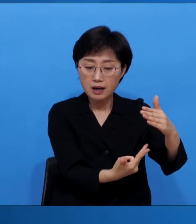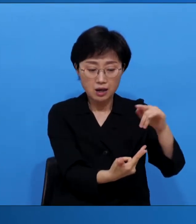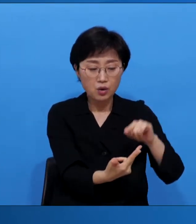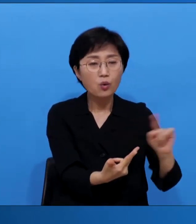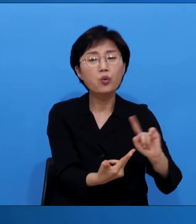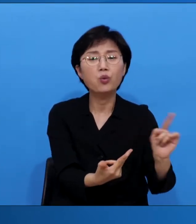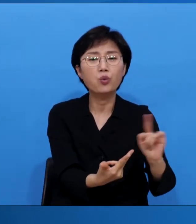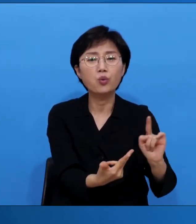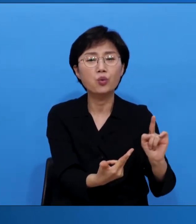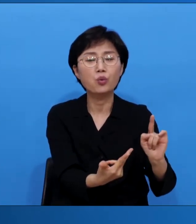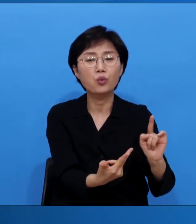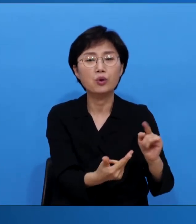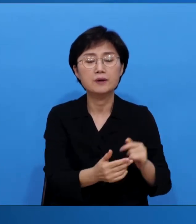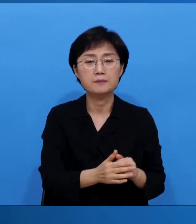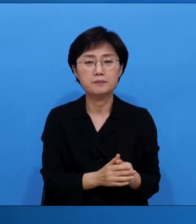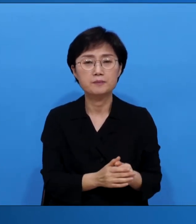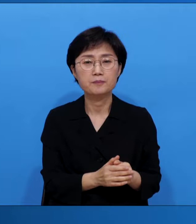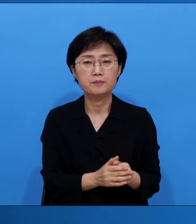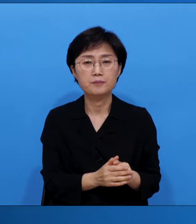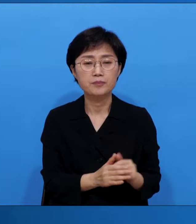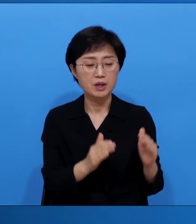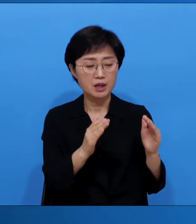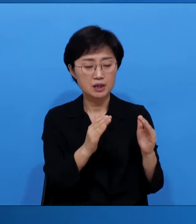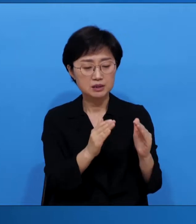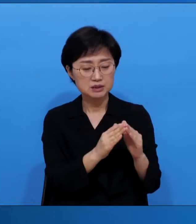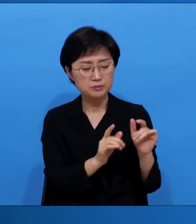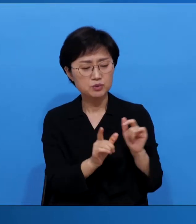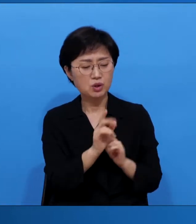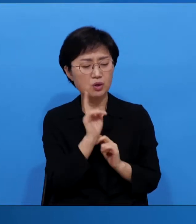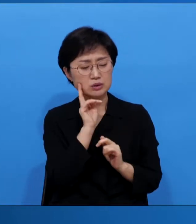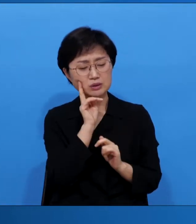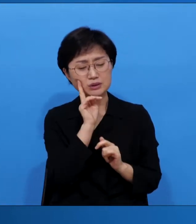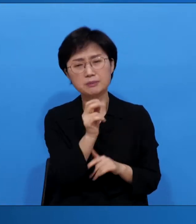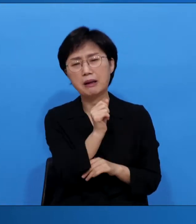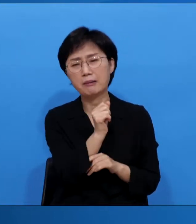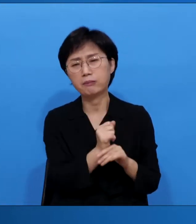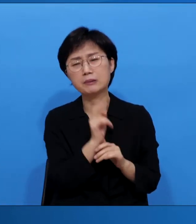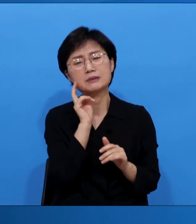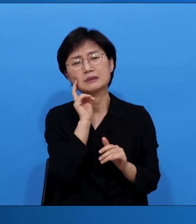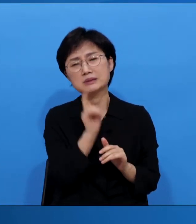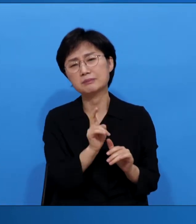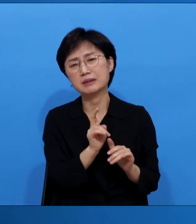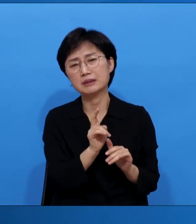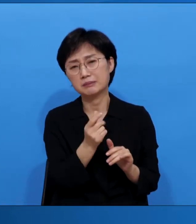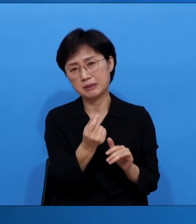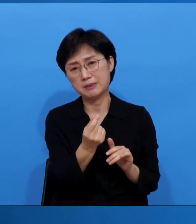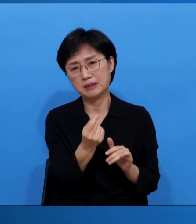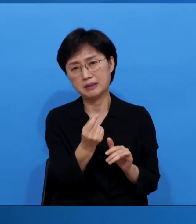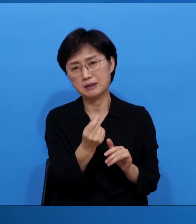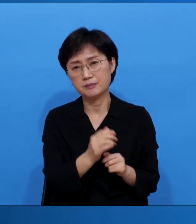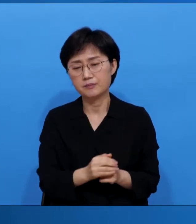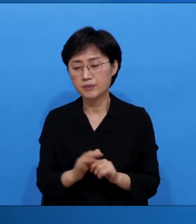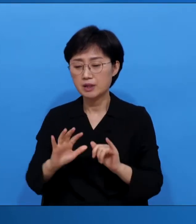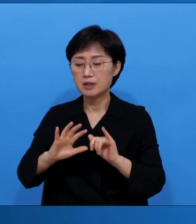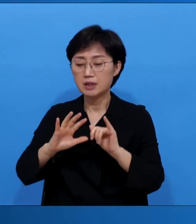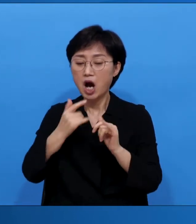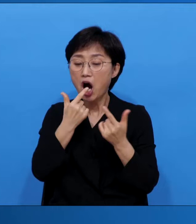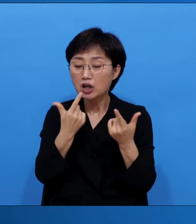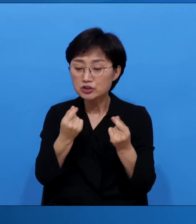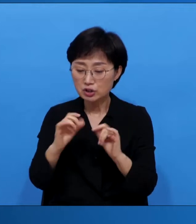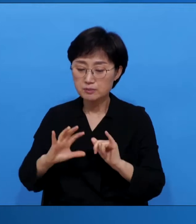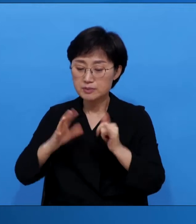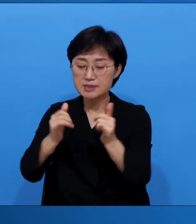out, and 7 more will come in. 더 심해져. In other words, your situation will grow even more 세상 grave. 사람들이 답이